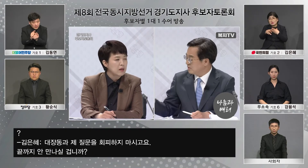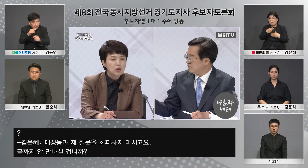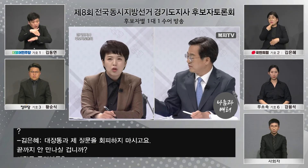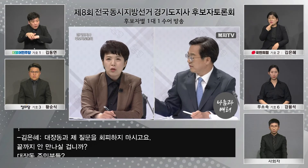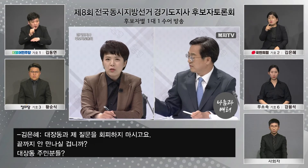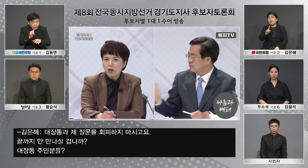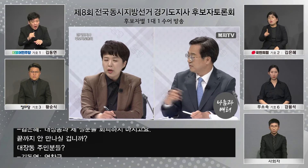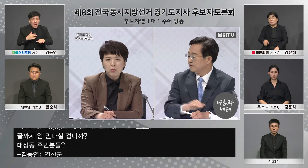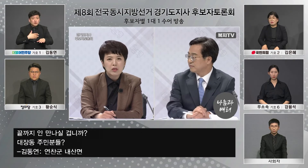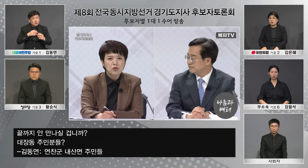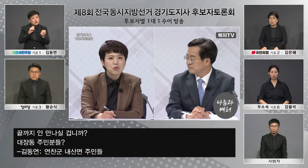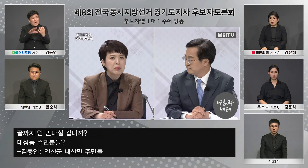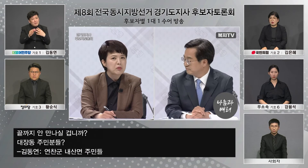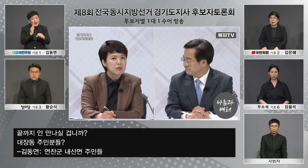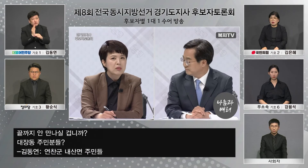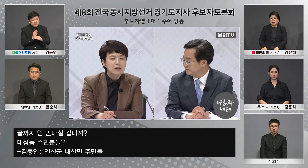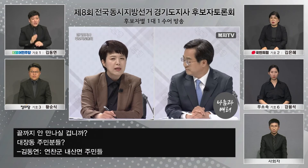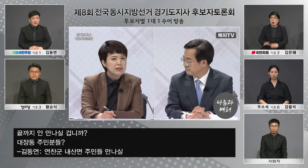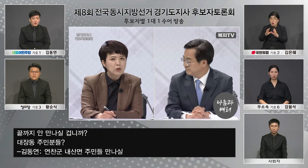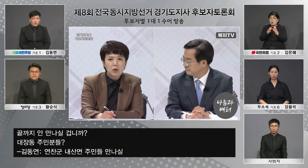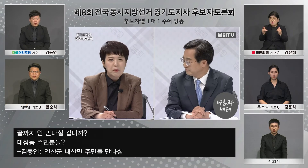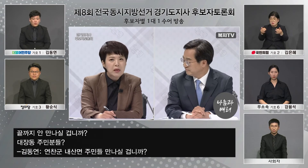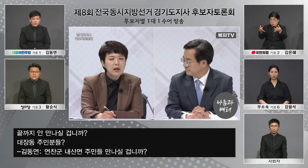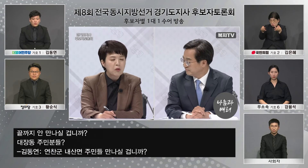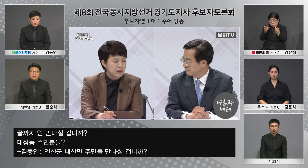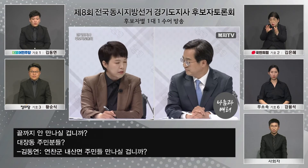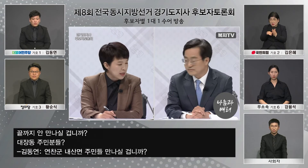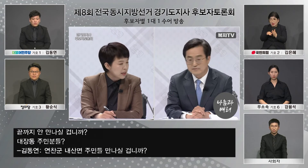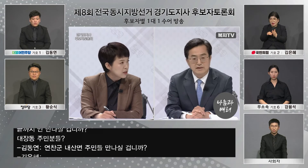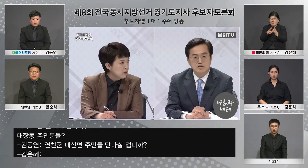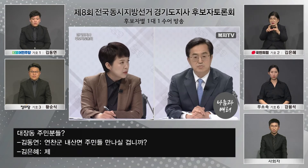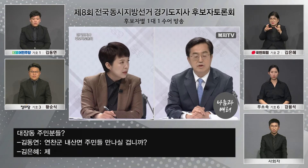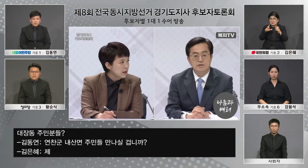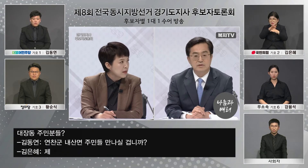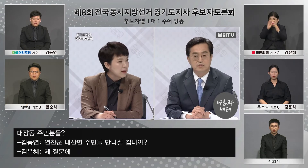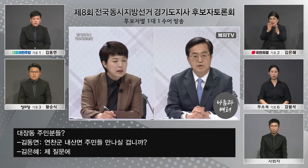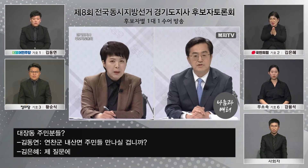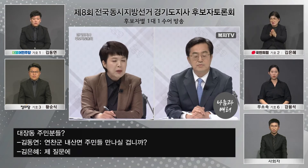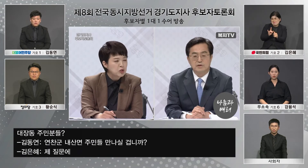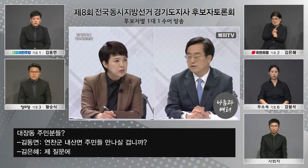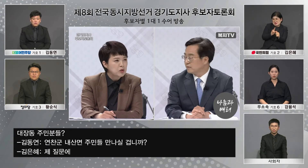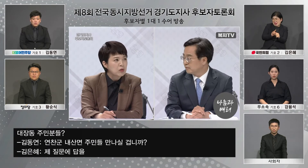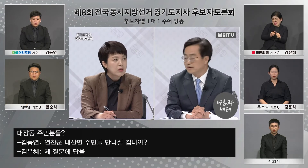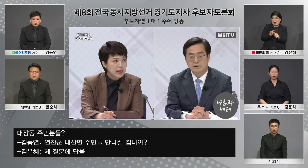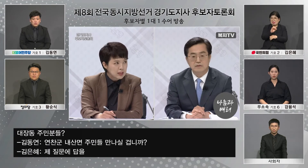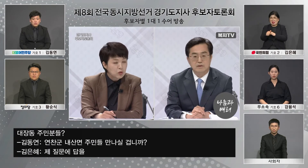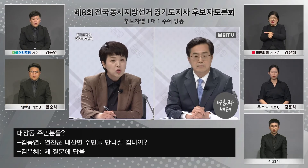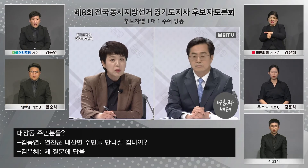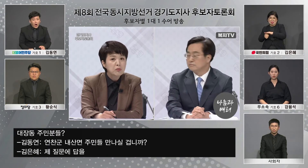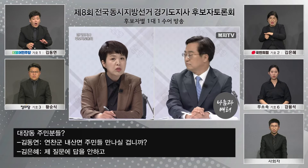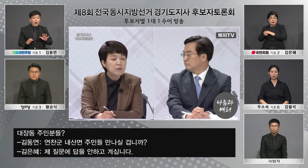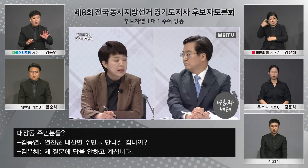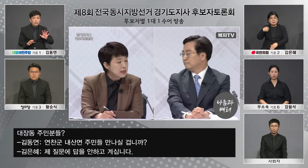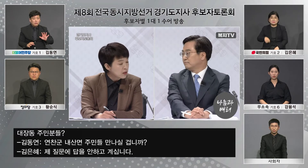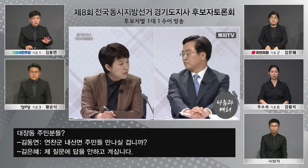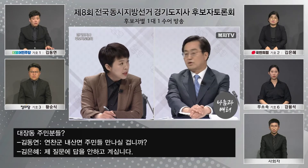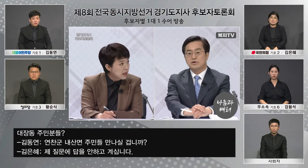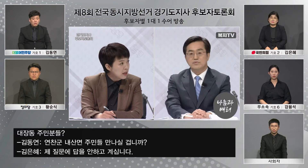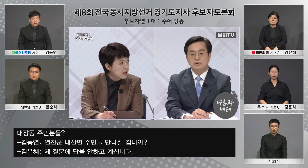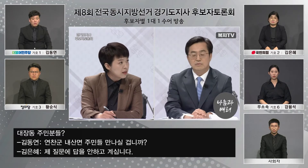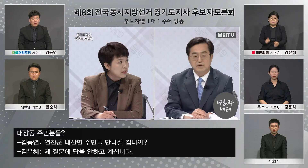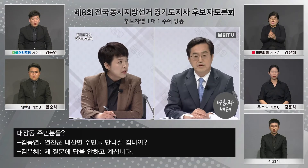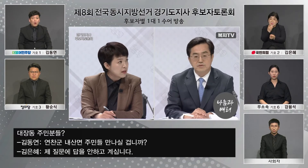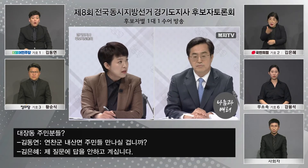답을 하고 있는 거예요. 여기 보시는 국민분들은 대장동을 피해가고 있다고 생각하십니까? 아니죠. 피할 일이 뭐가 있습니까? 답해 주십시오. 예. 대장동 주민분들을 만나실